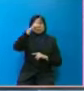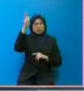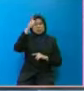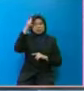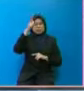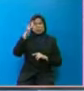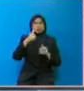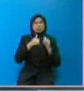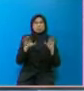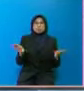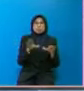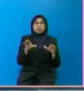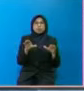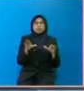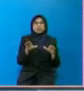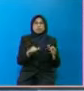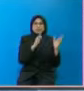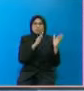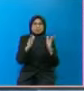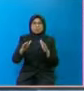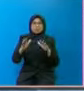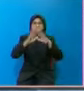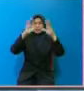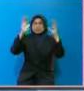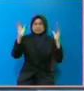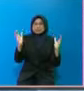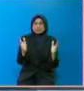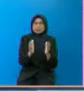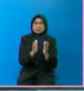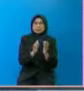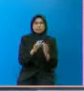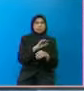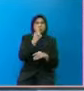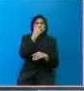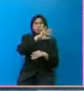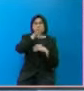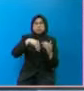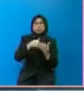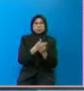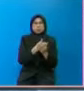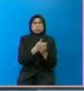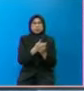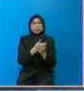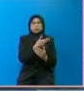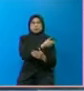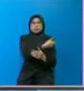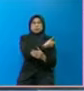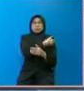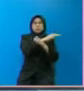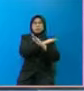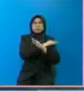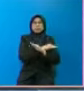melaksanakan strategi yang lebih holistik merangkumi program imunisasi serta pelaksanaan